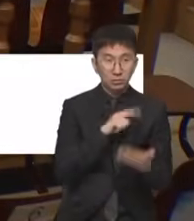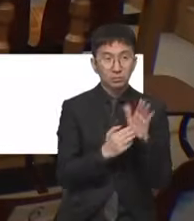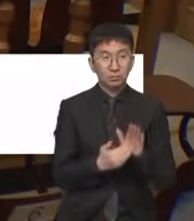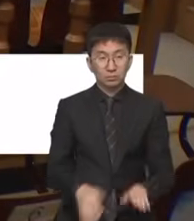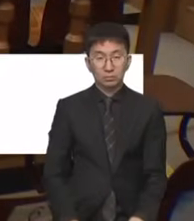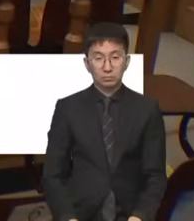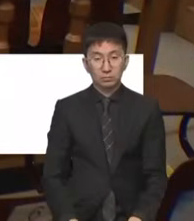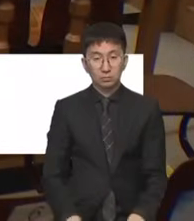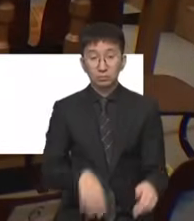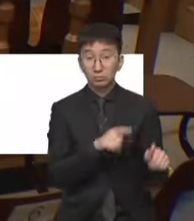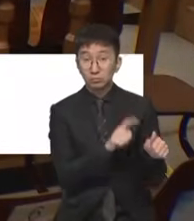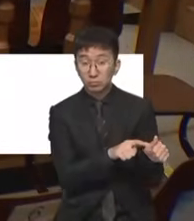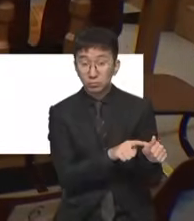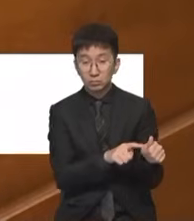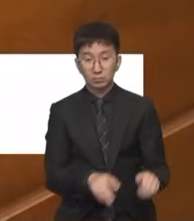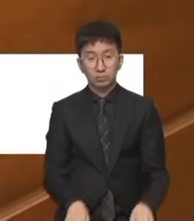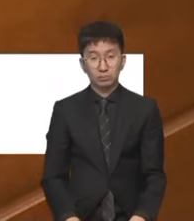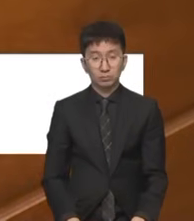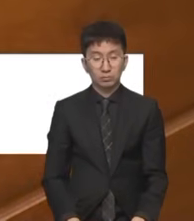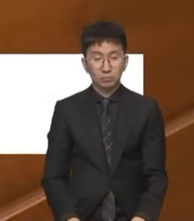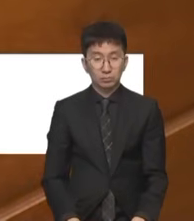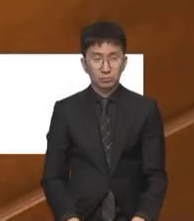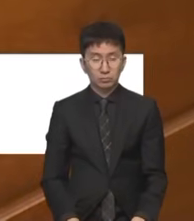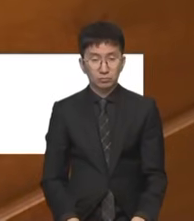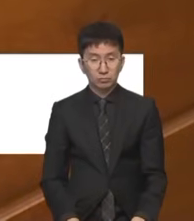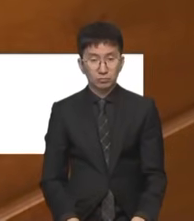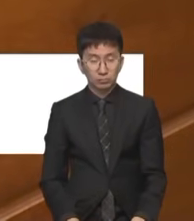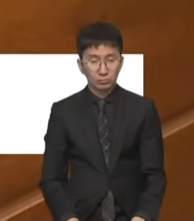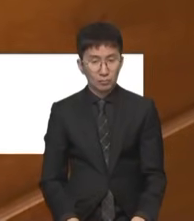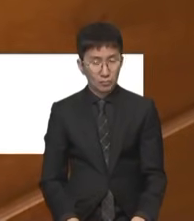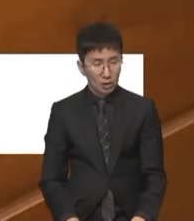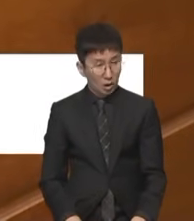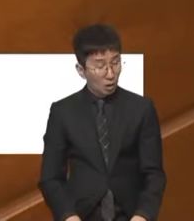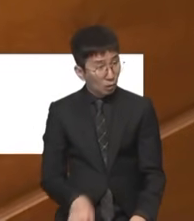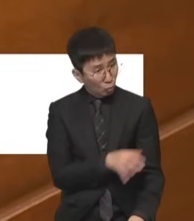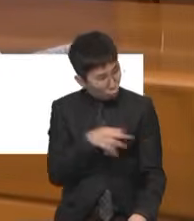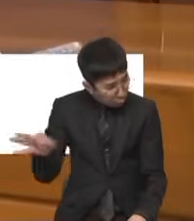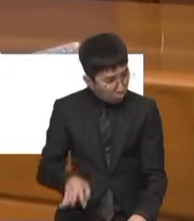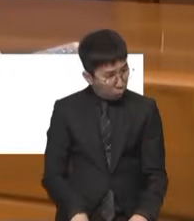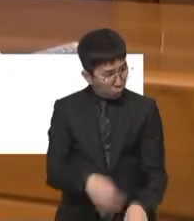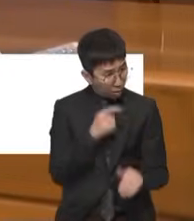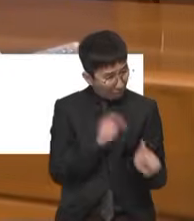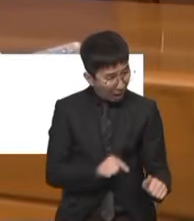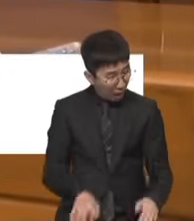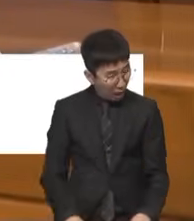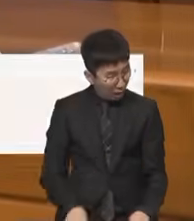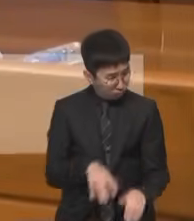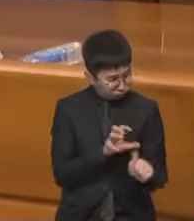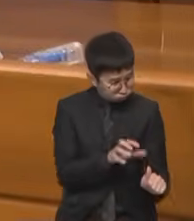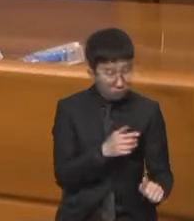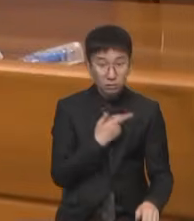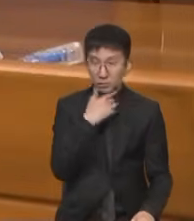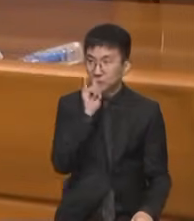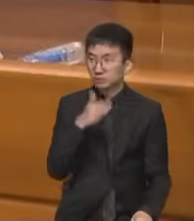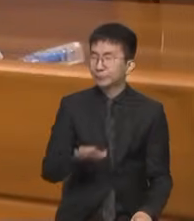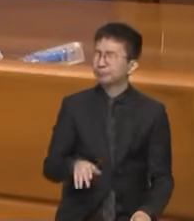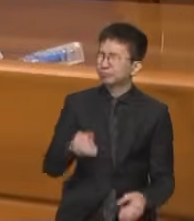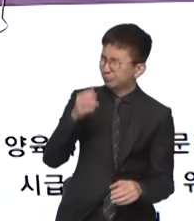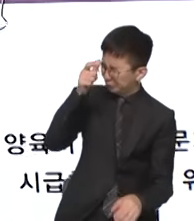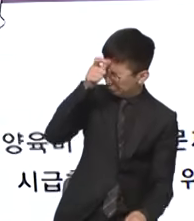A씨가 이행명령과 신체를 구속하는 감치명령에도 양육비를 주지 않았다며 징역 6개월의 실형을